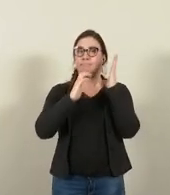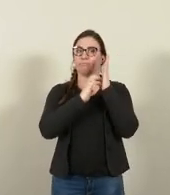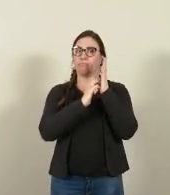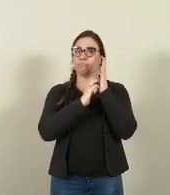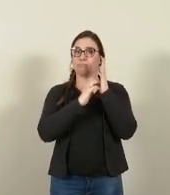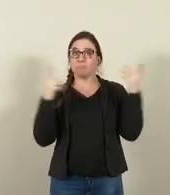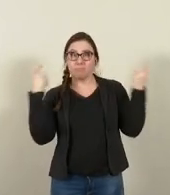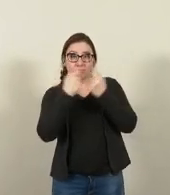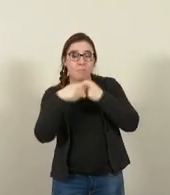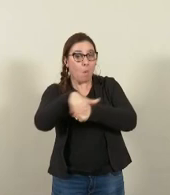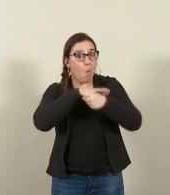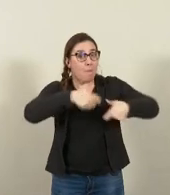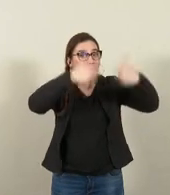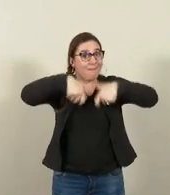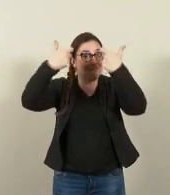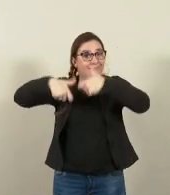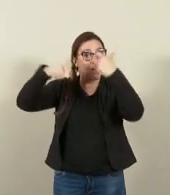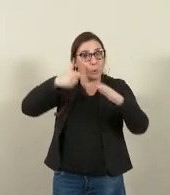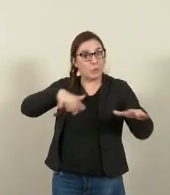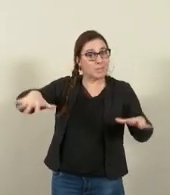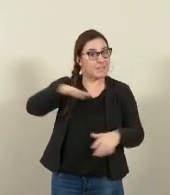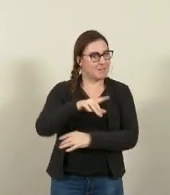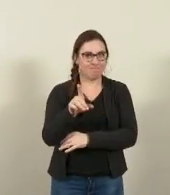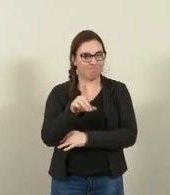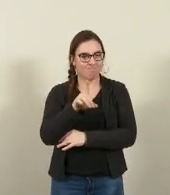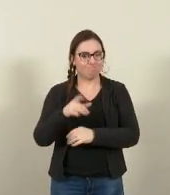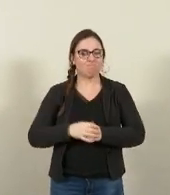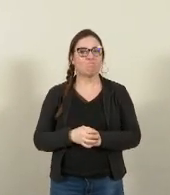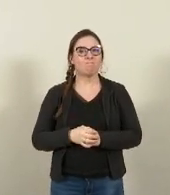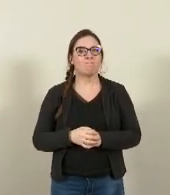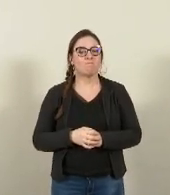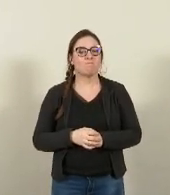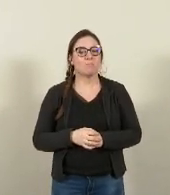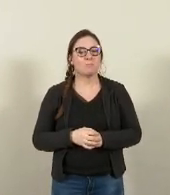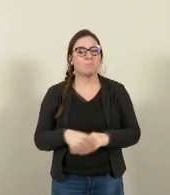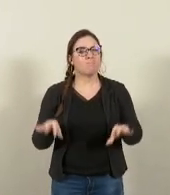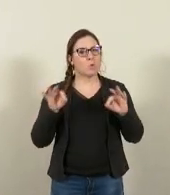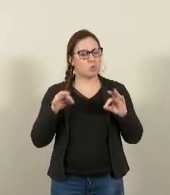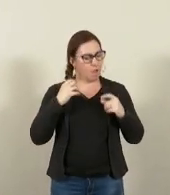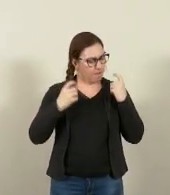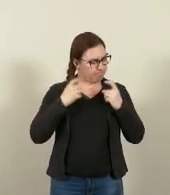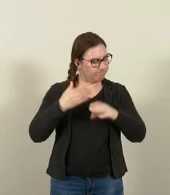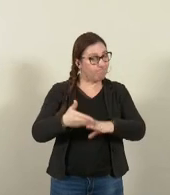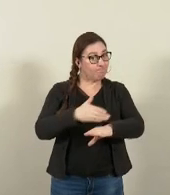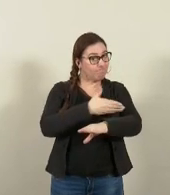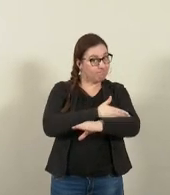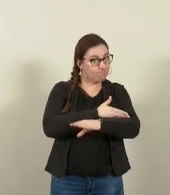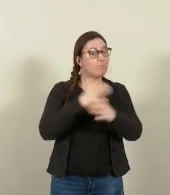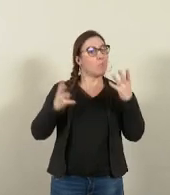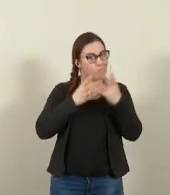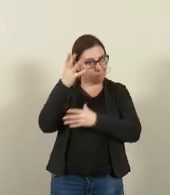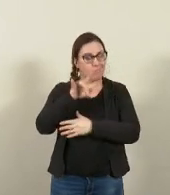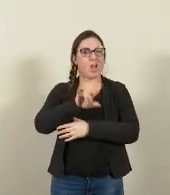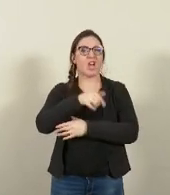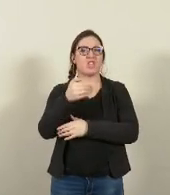concerne pas l'intégralité des bâtiments de la cité de l'abbaye nous en avons nous avons en effet préalablement lancé des projets de logements